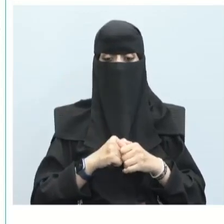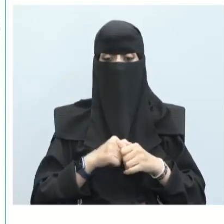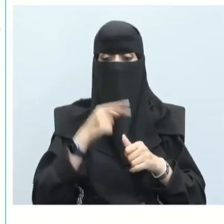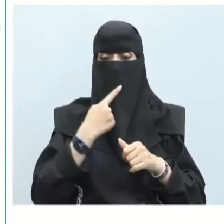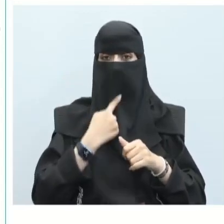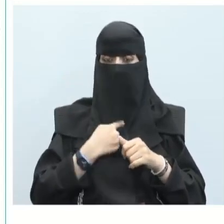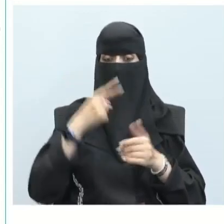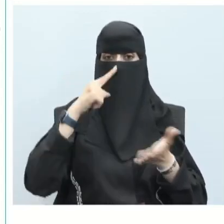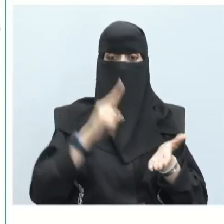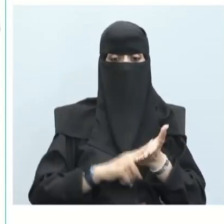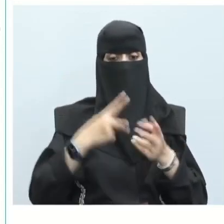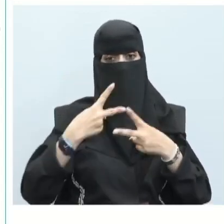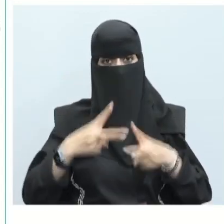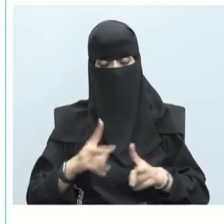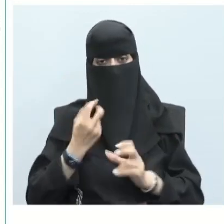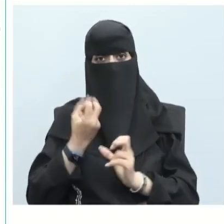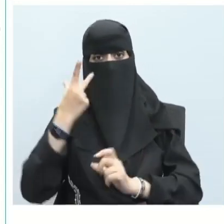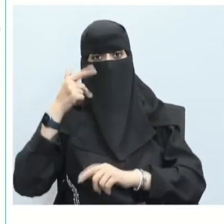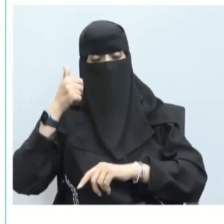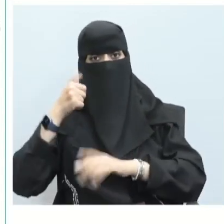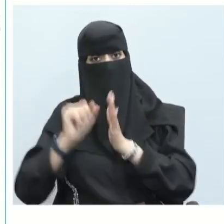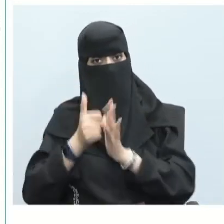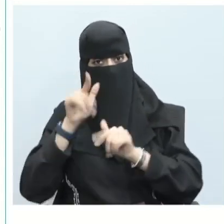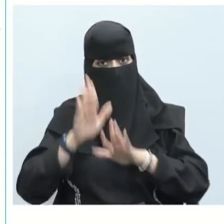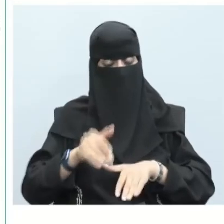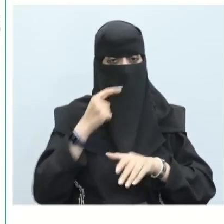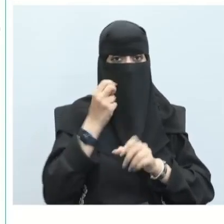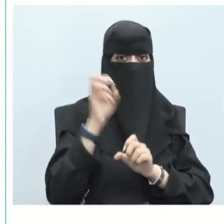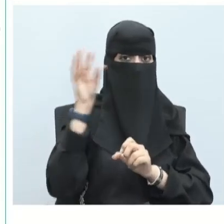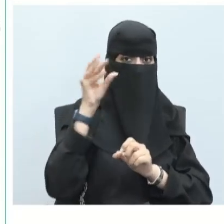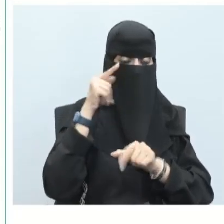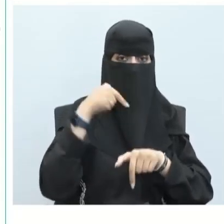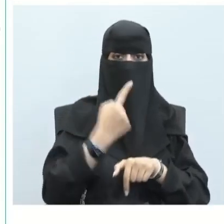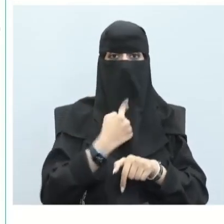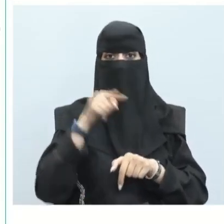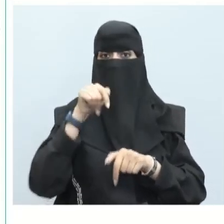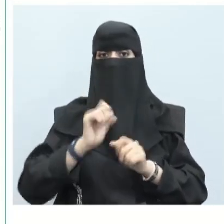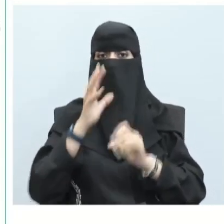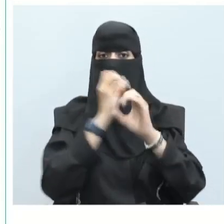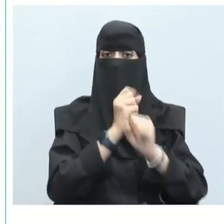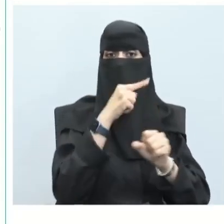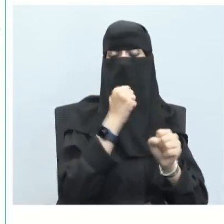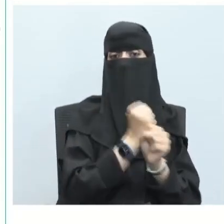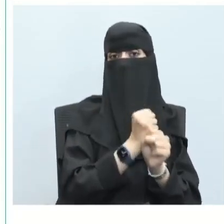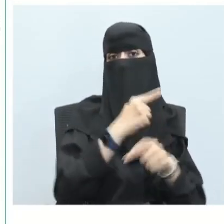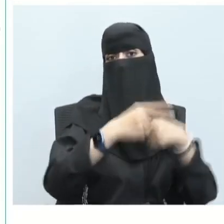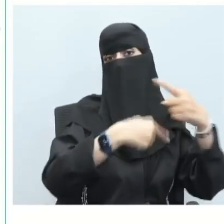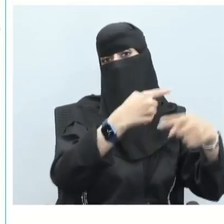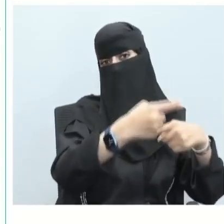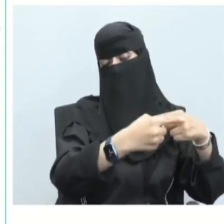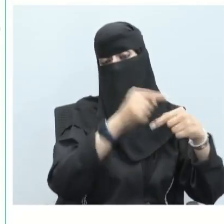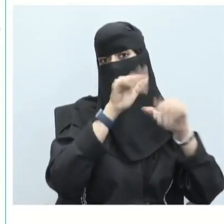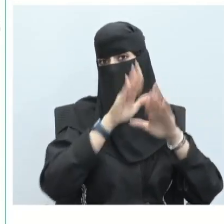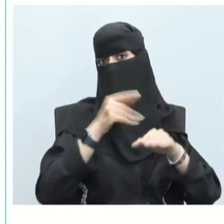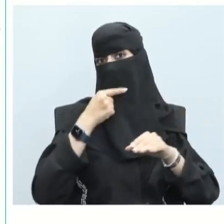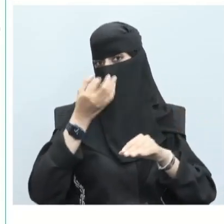ينبغي ان توافق على المشروع الجديد للشركه اذا كنت تريد ان تحتفظ بوظيفتك يوجد